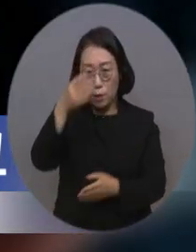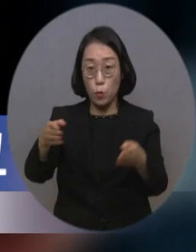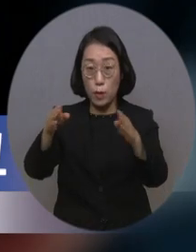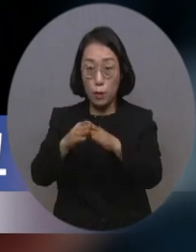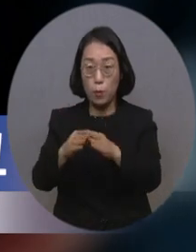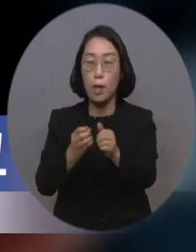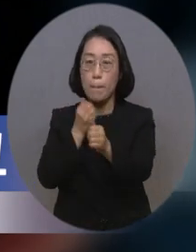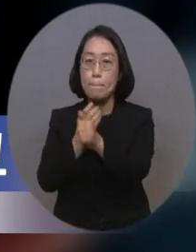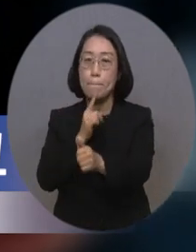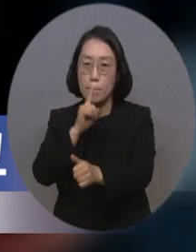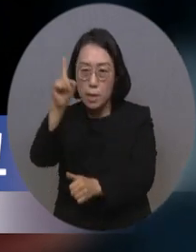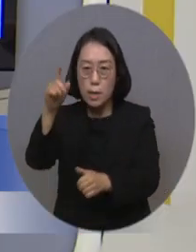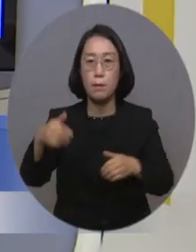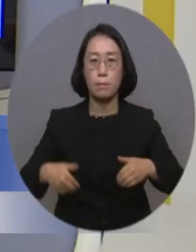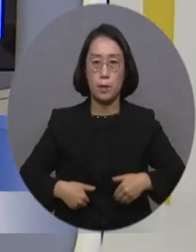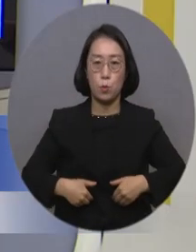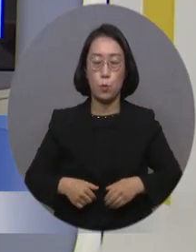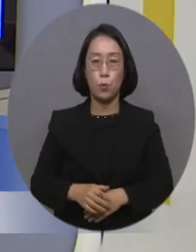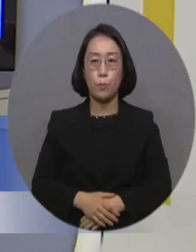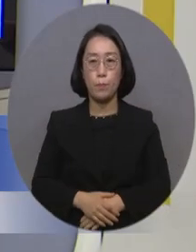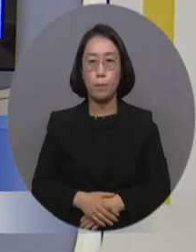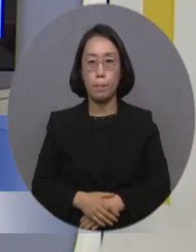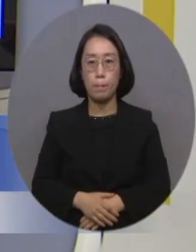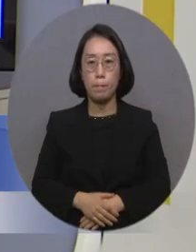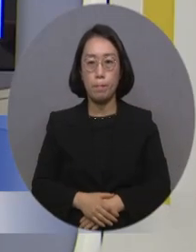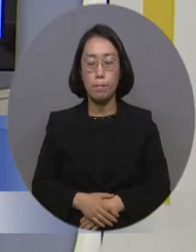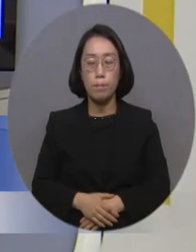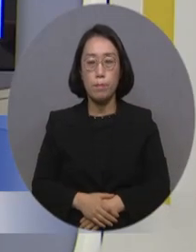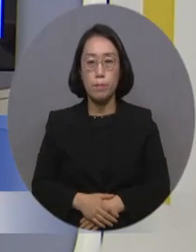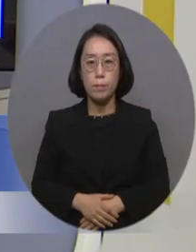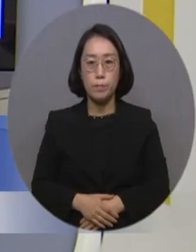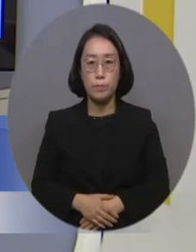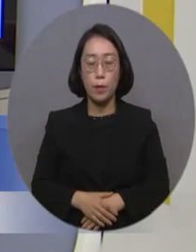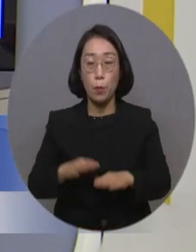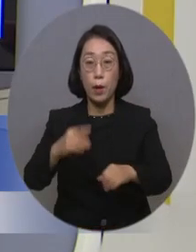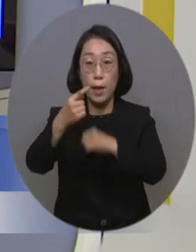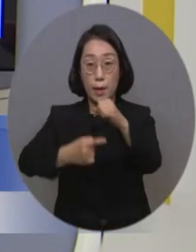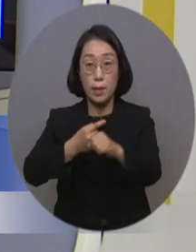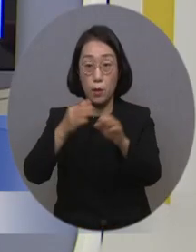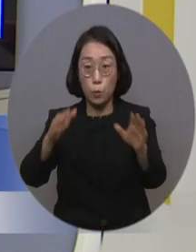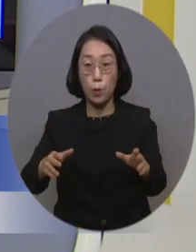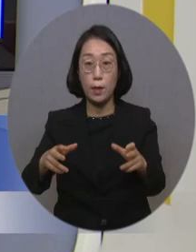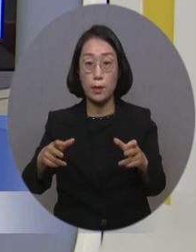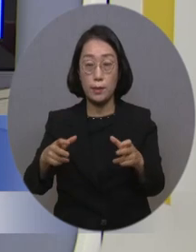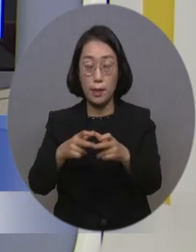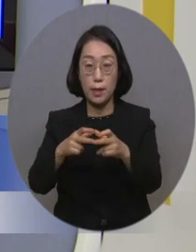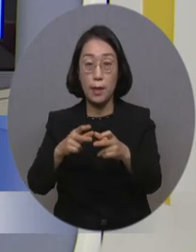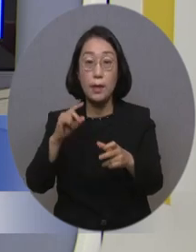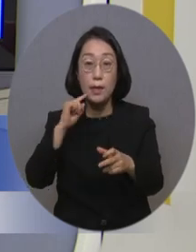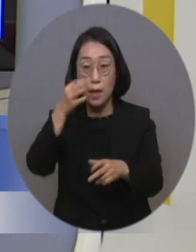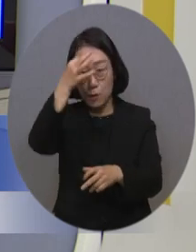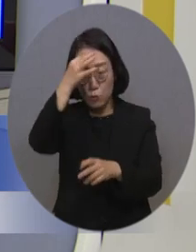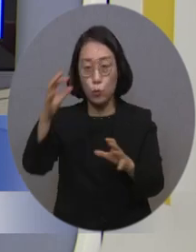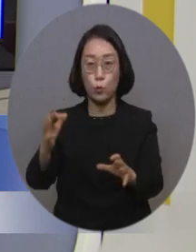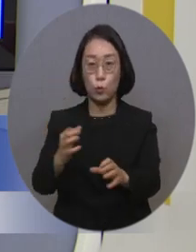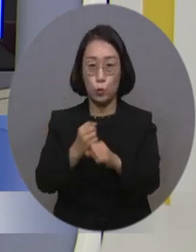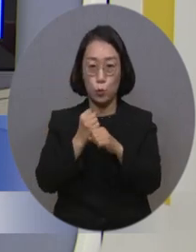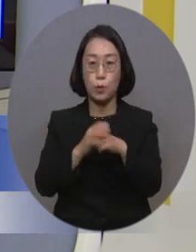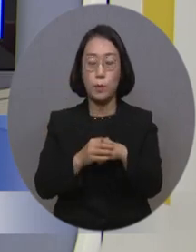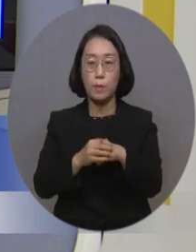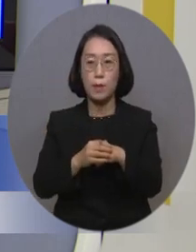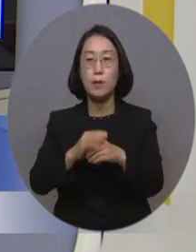즉시 신고하셔야 합니다. 다음 소식입니다. 올 한 해 장애인 예술을 총정리하는 이미지